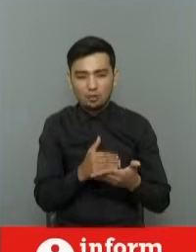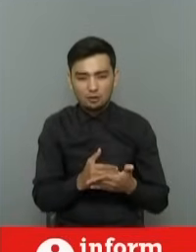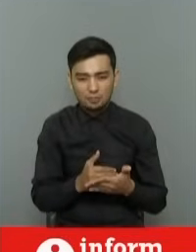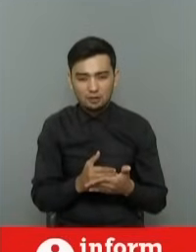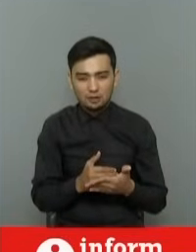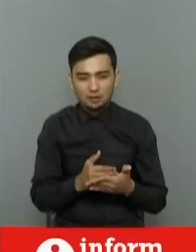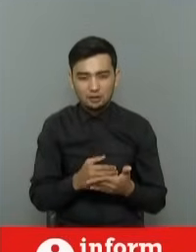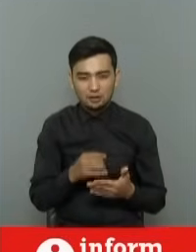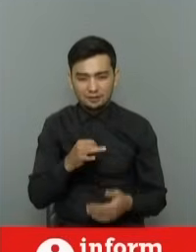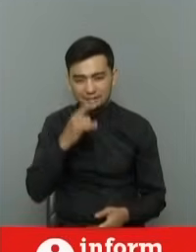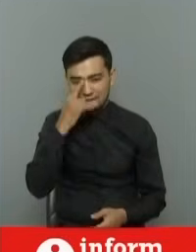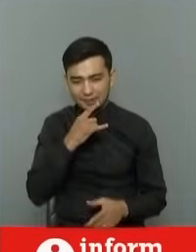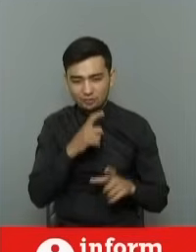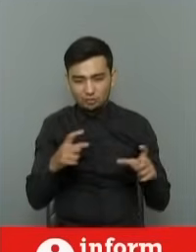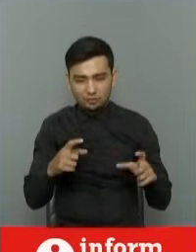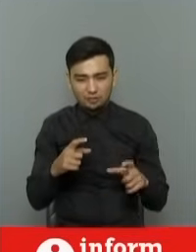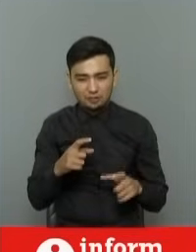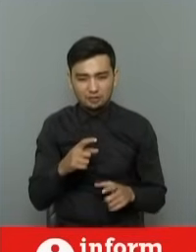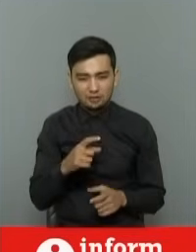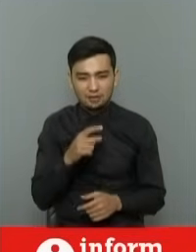в Североказахстанской области равен